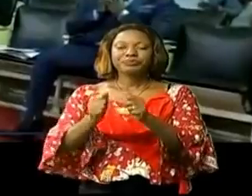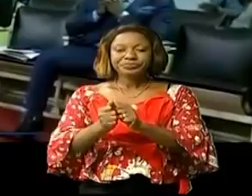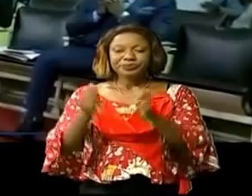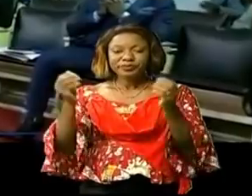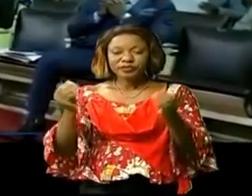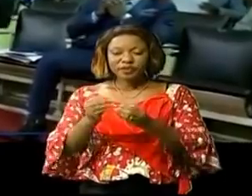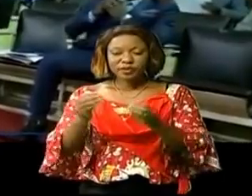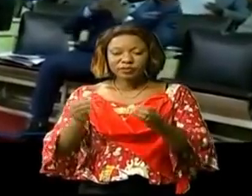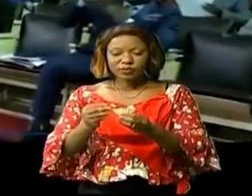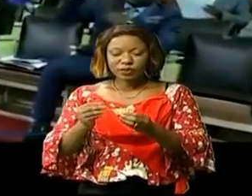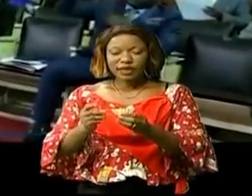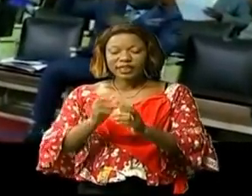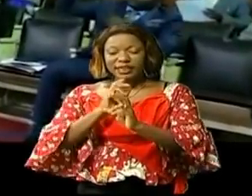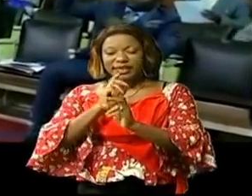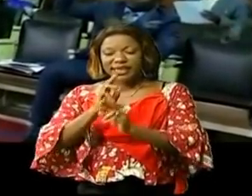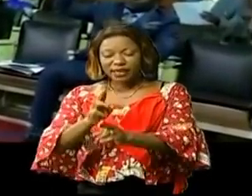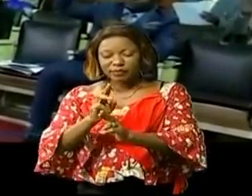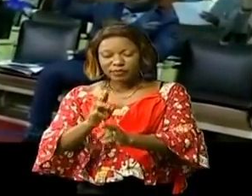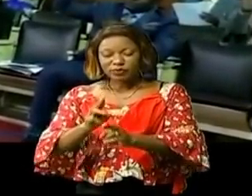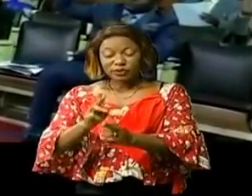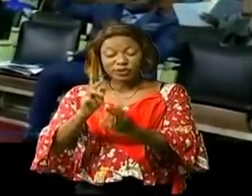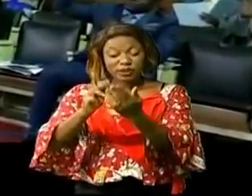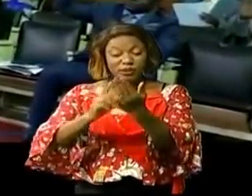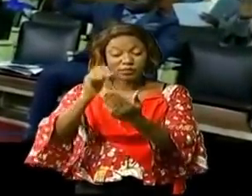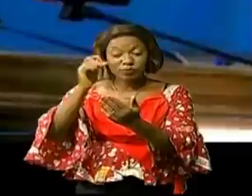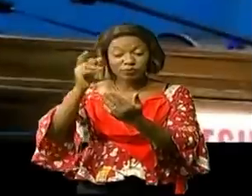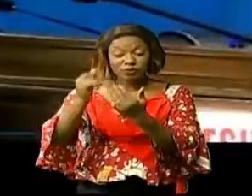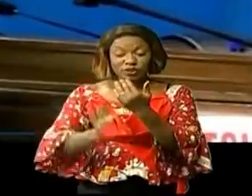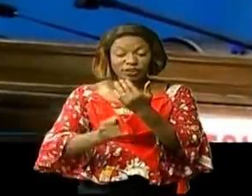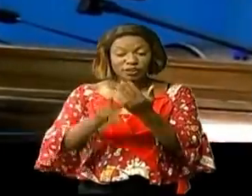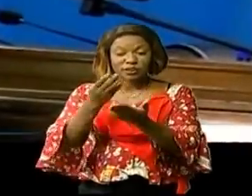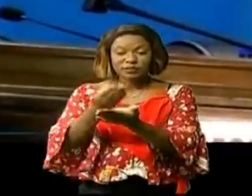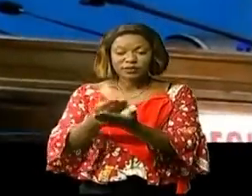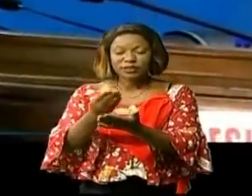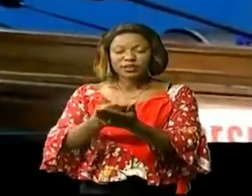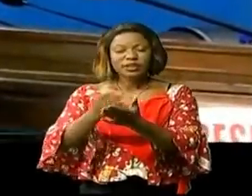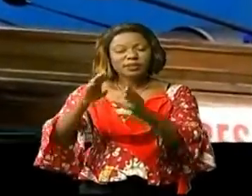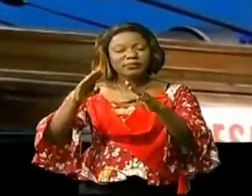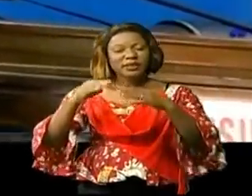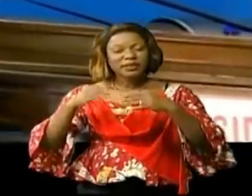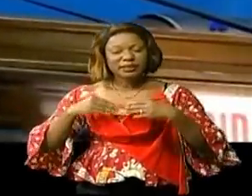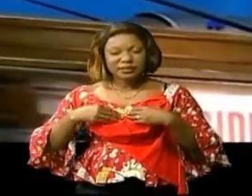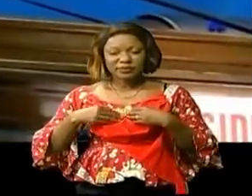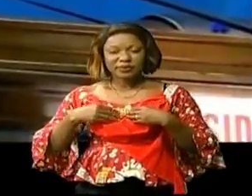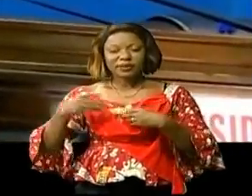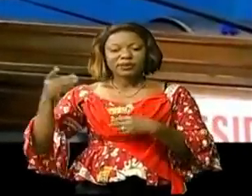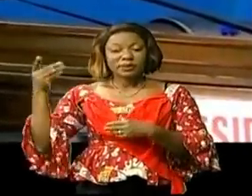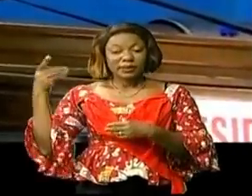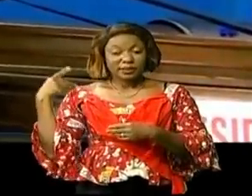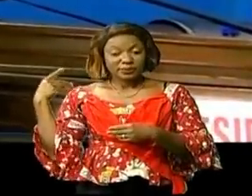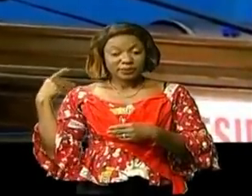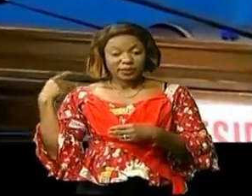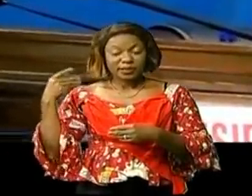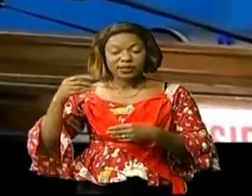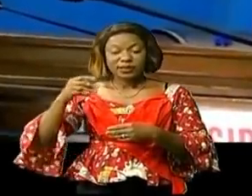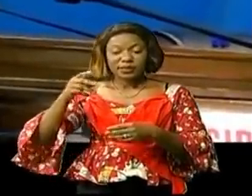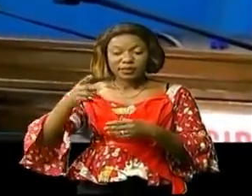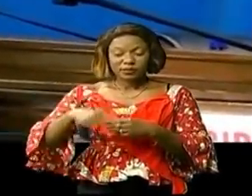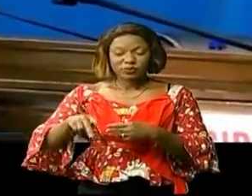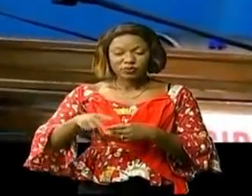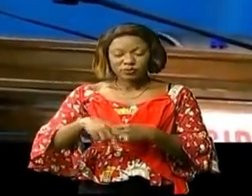de ses réponses a rendu ce projet de budget recevable. Le budget sous examen est donc